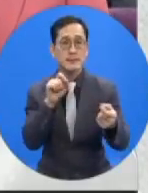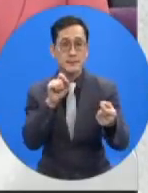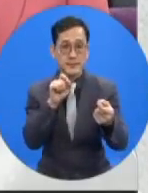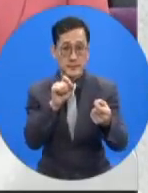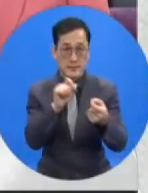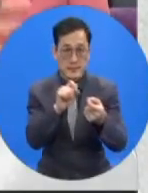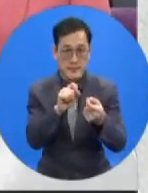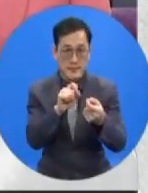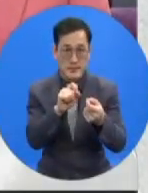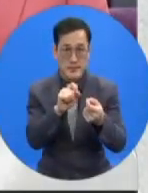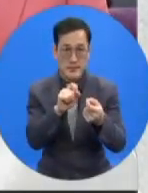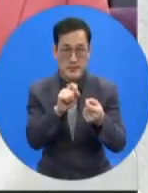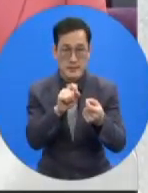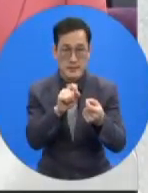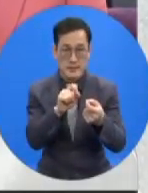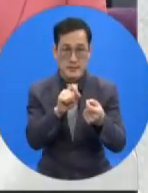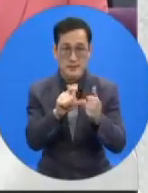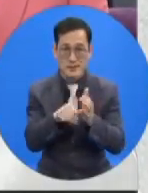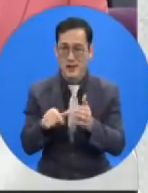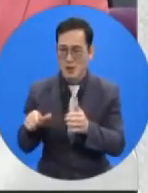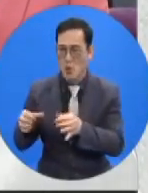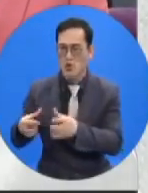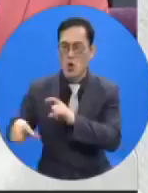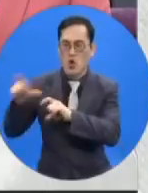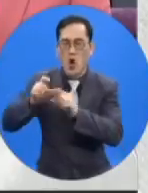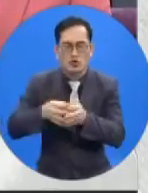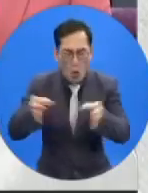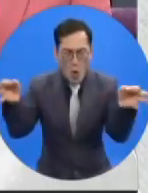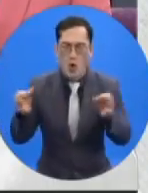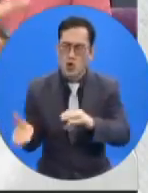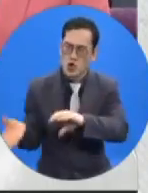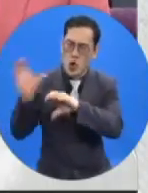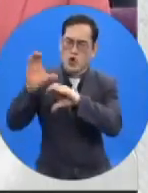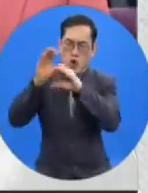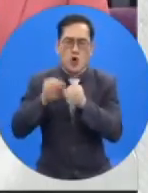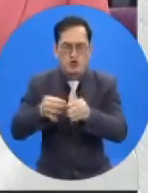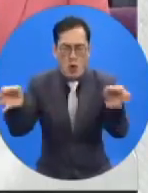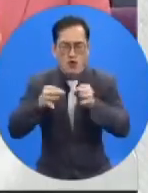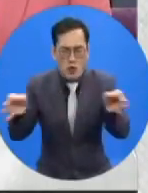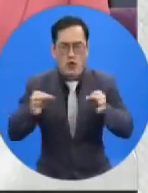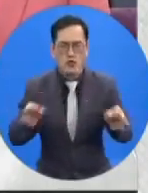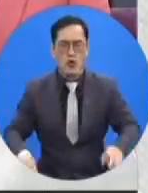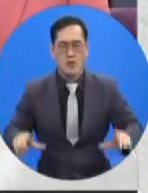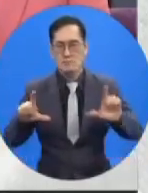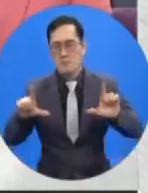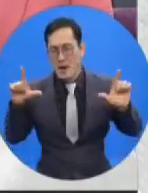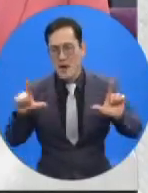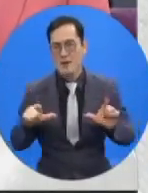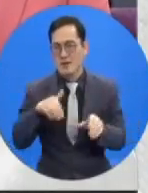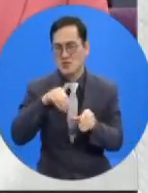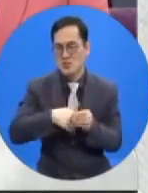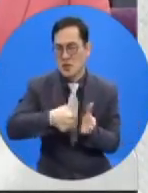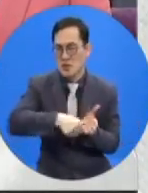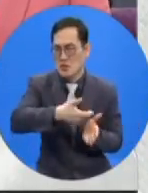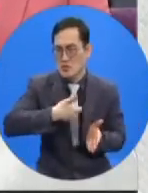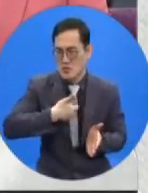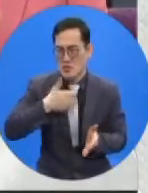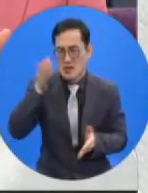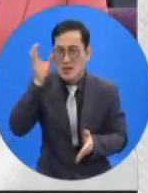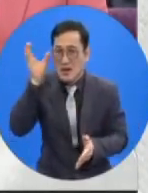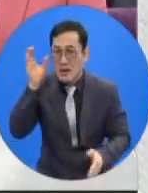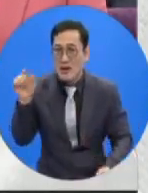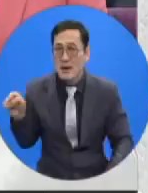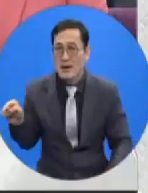앞두고 금액을 뭐 올리고 내리고 또 이거를 받는 분들을 확대하고 이 부분을 조율할 때